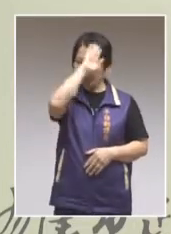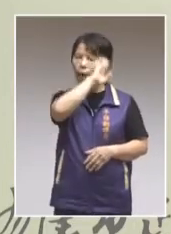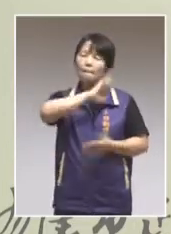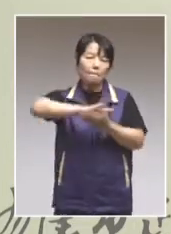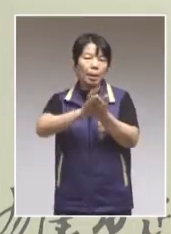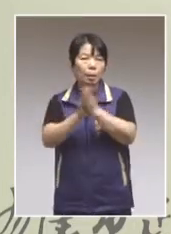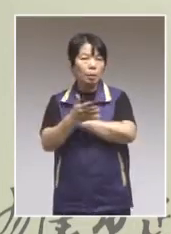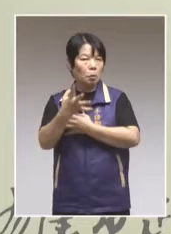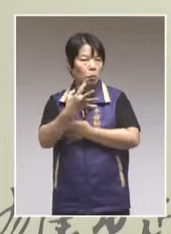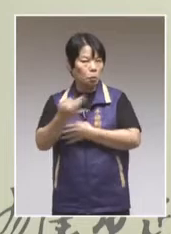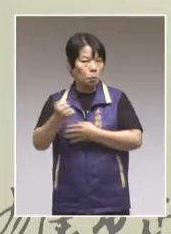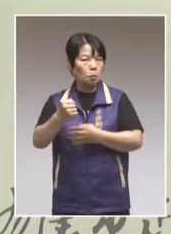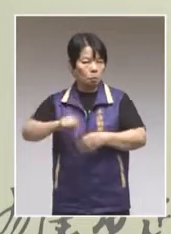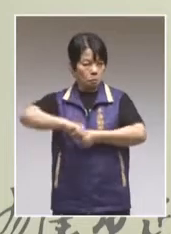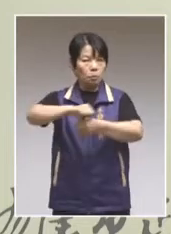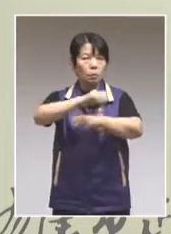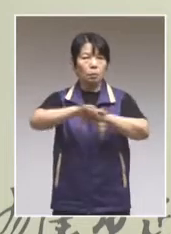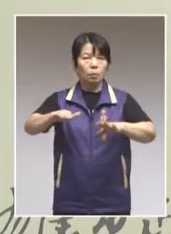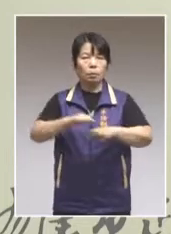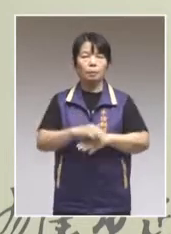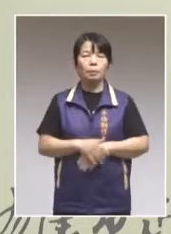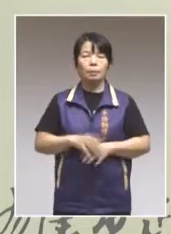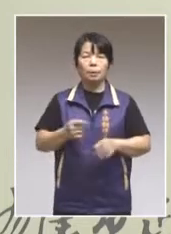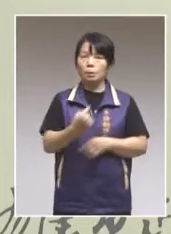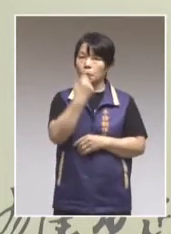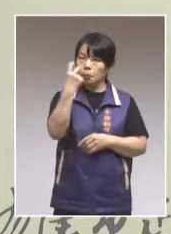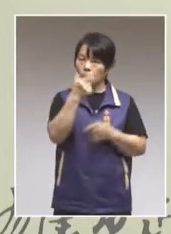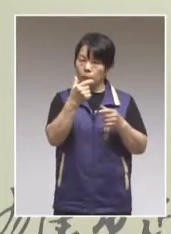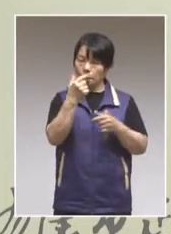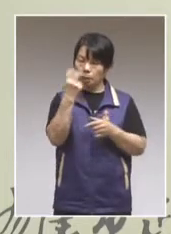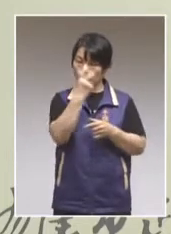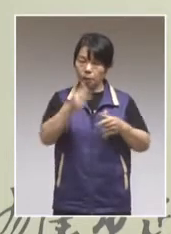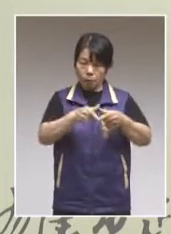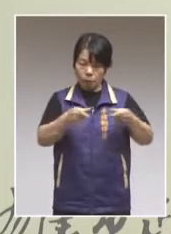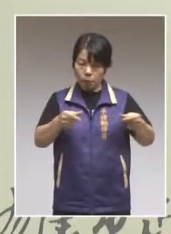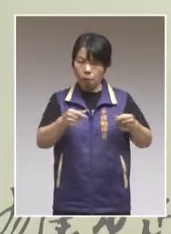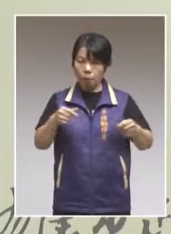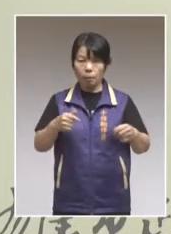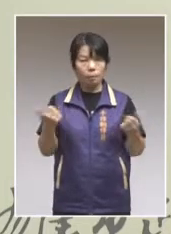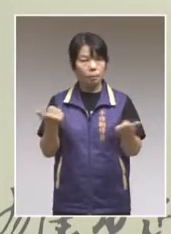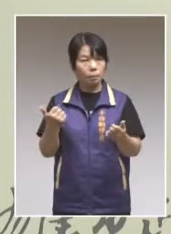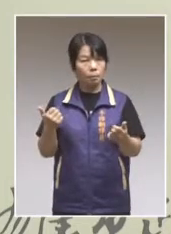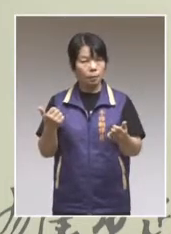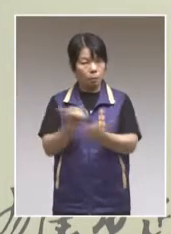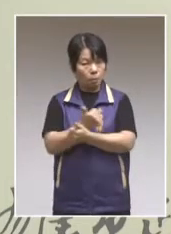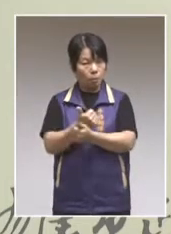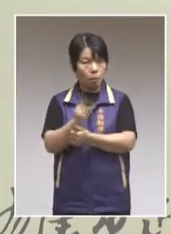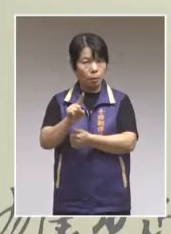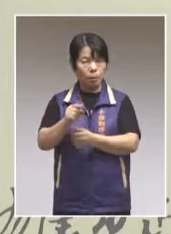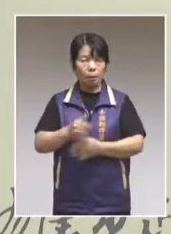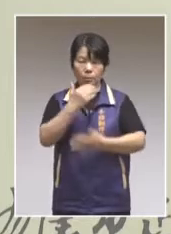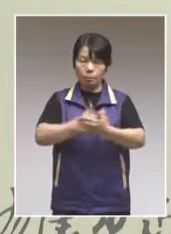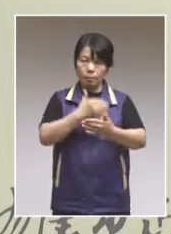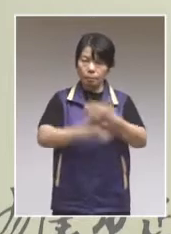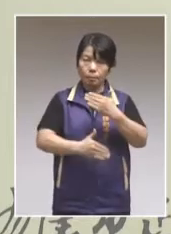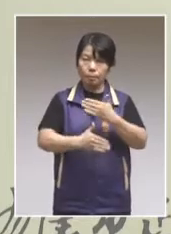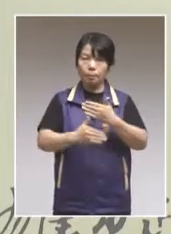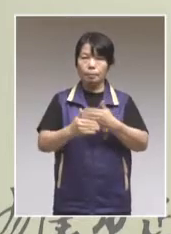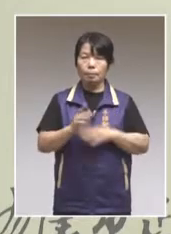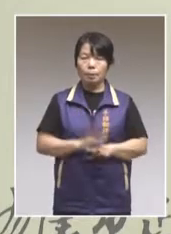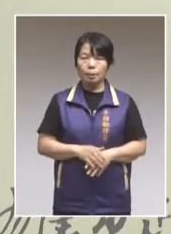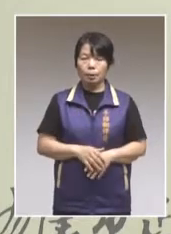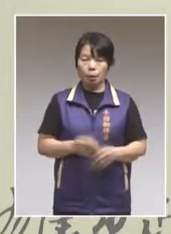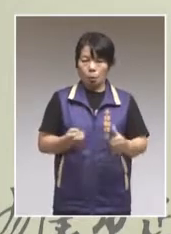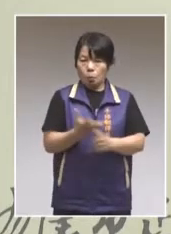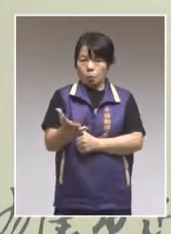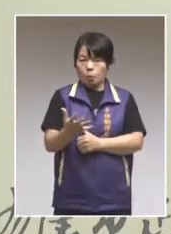定会增加。所以快筛要来取代部分的这个我们要降低的这个传